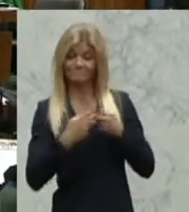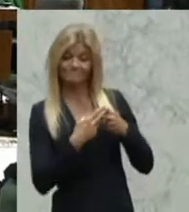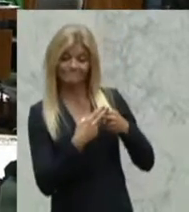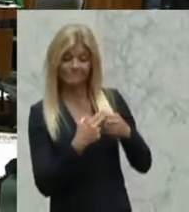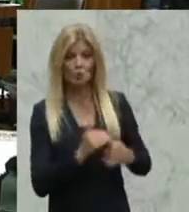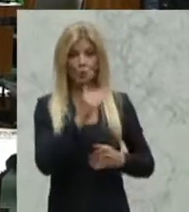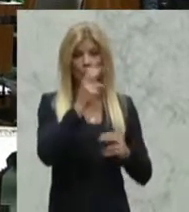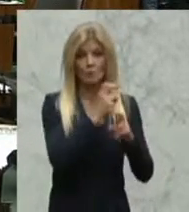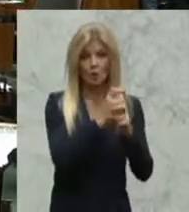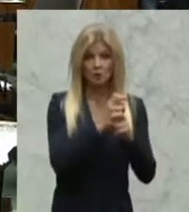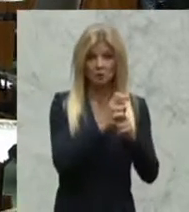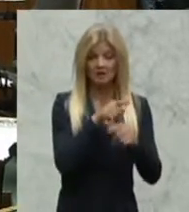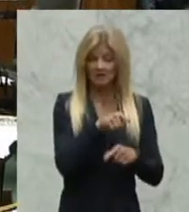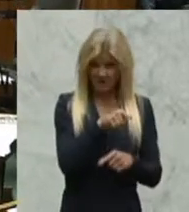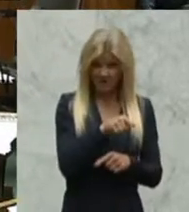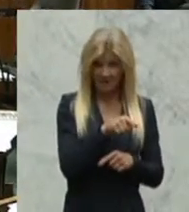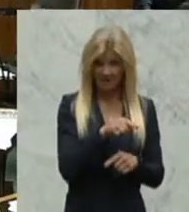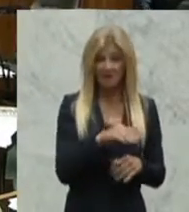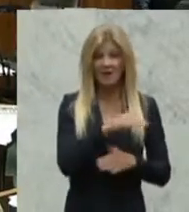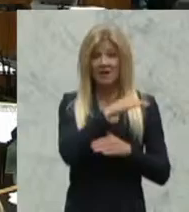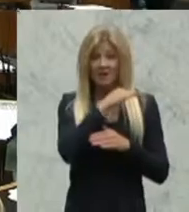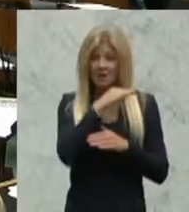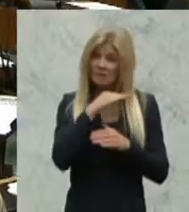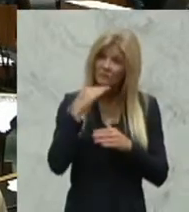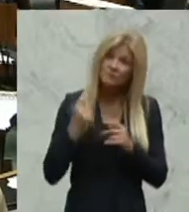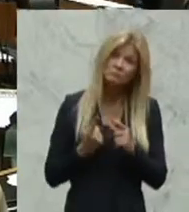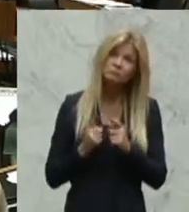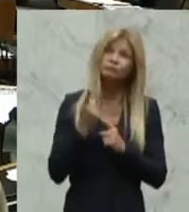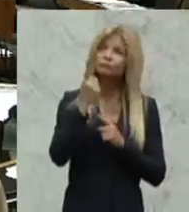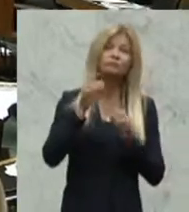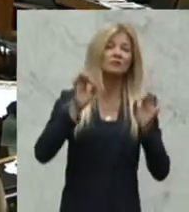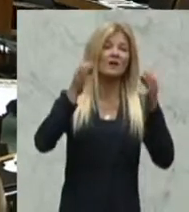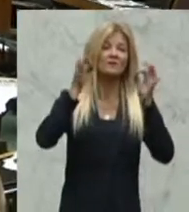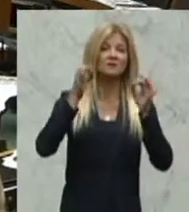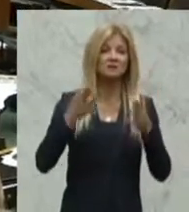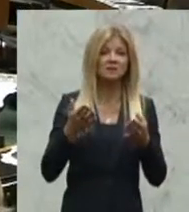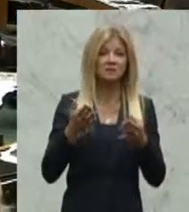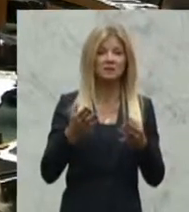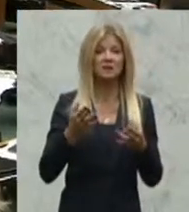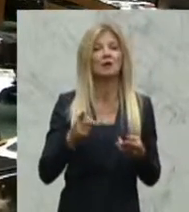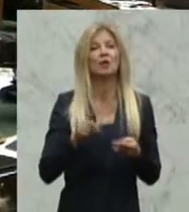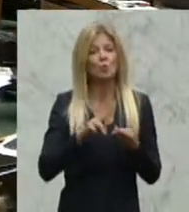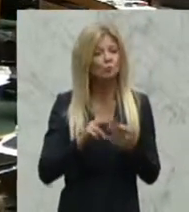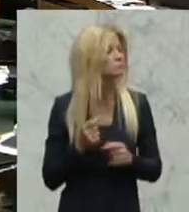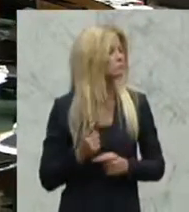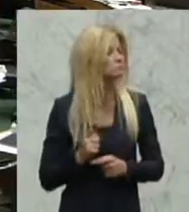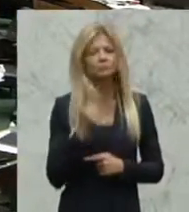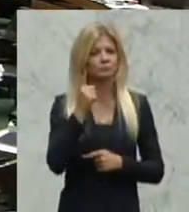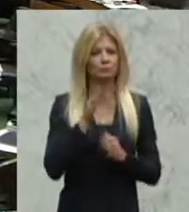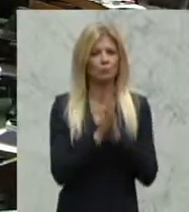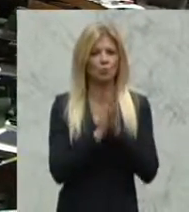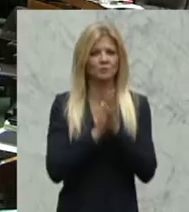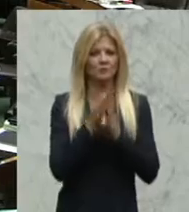kommen hochqualifizierte und hochmotivierte Damen und Herren aus diesen Schulen zu uns und wir haben beste Arbeitsbedingungen für